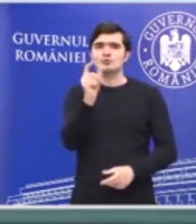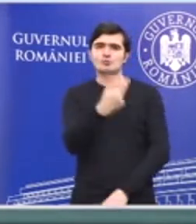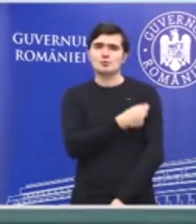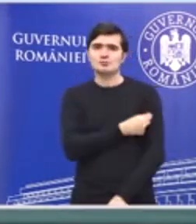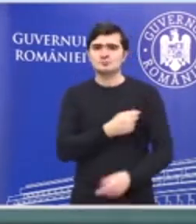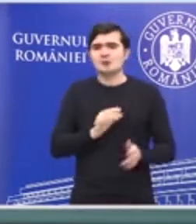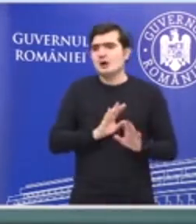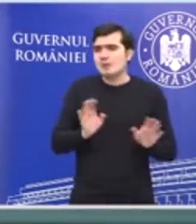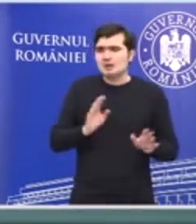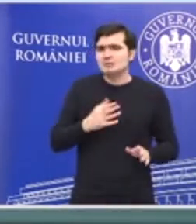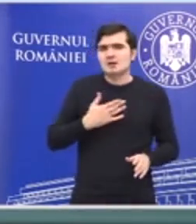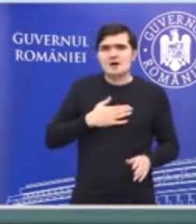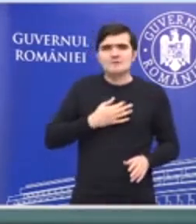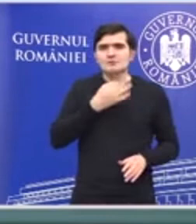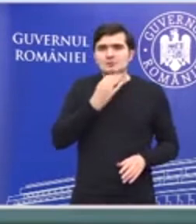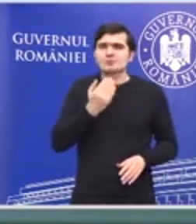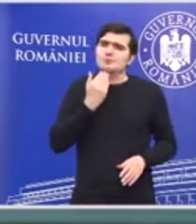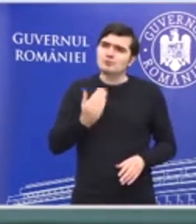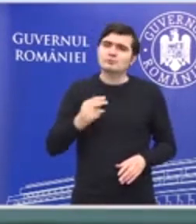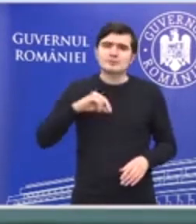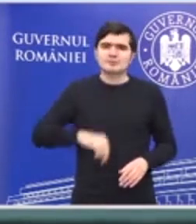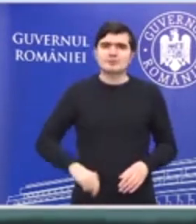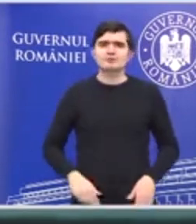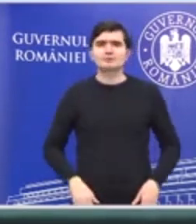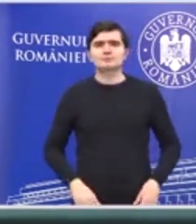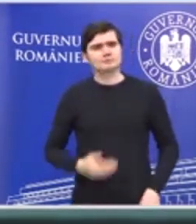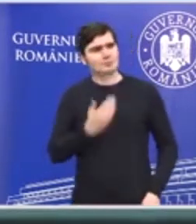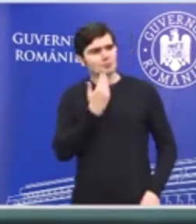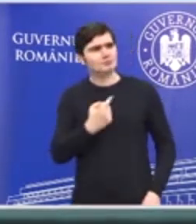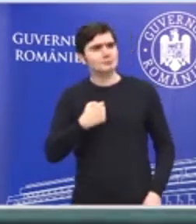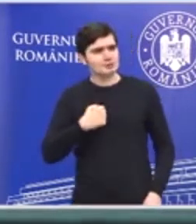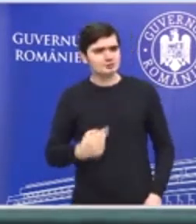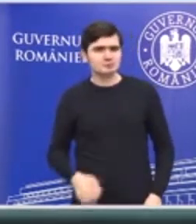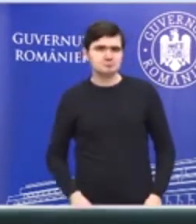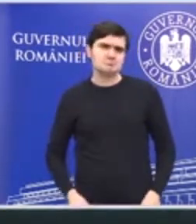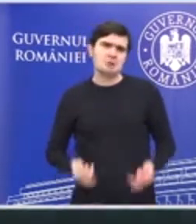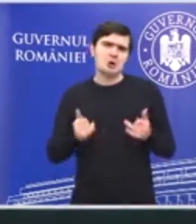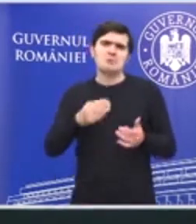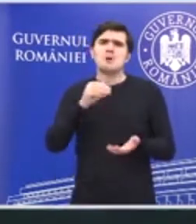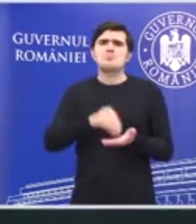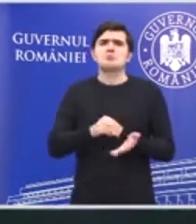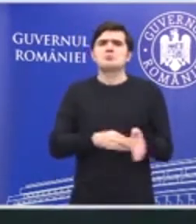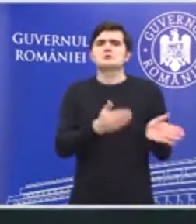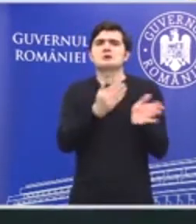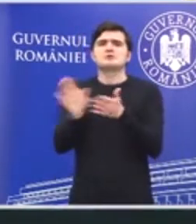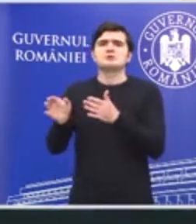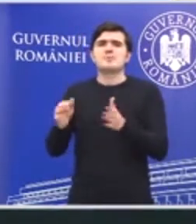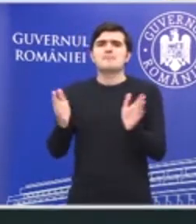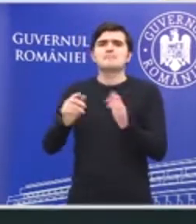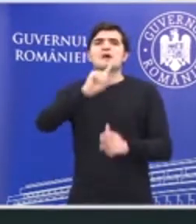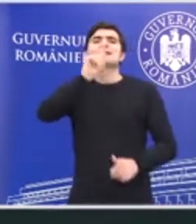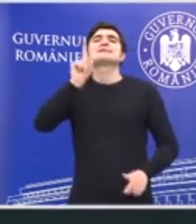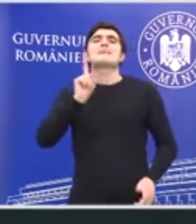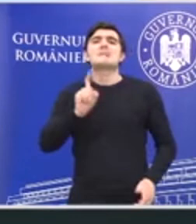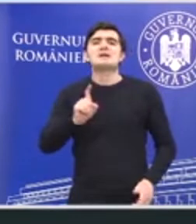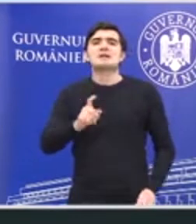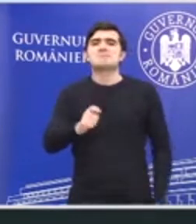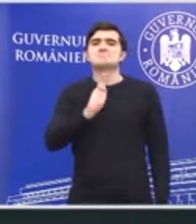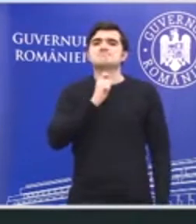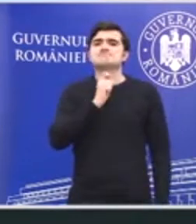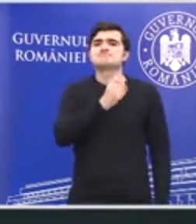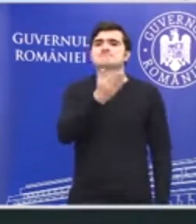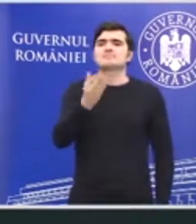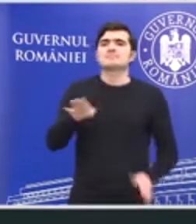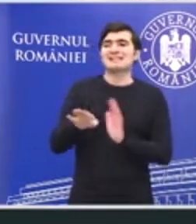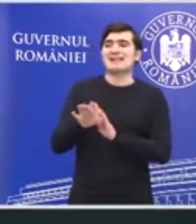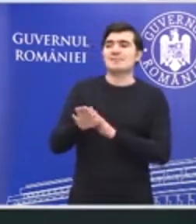Cam atât a fost. Mulțumesc mult, domnule președinte. Mulțumesc și eu. Aș propune să începem sesiunea de întrebări din partea dreaptă,